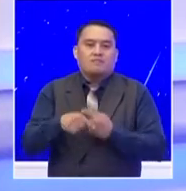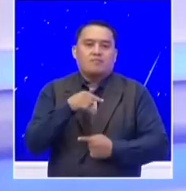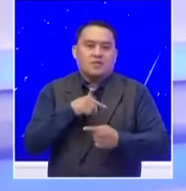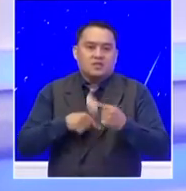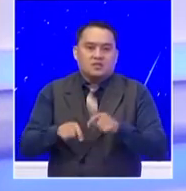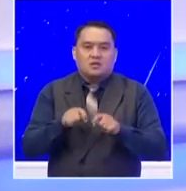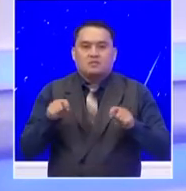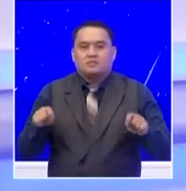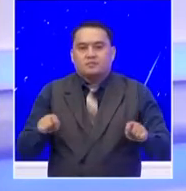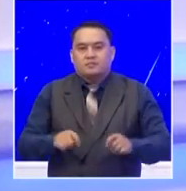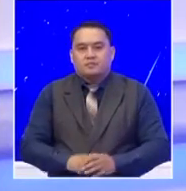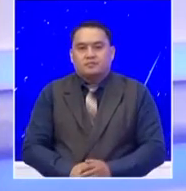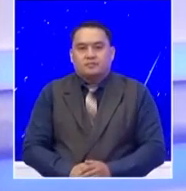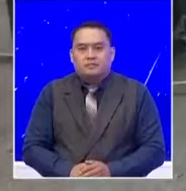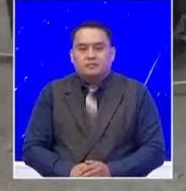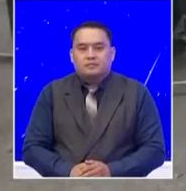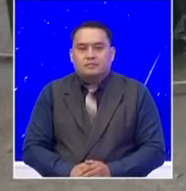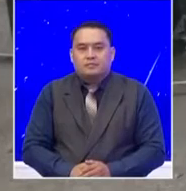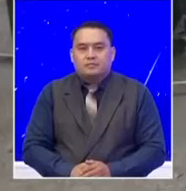бизнес. Подробности в материале.